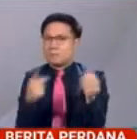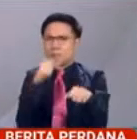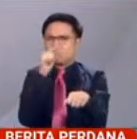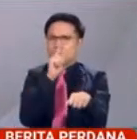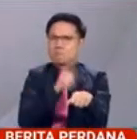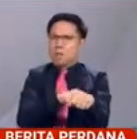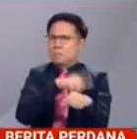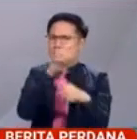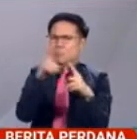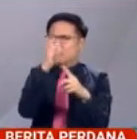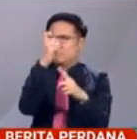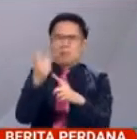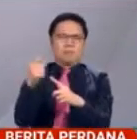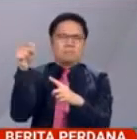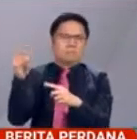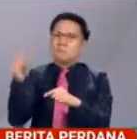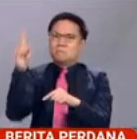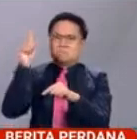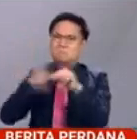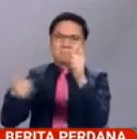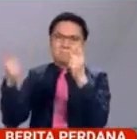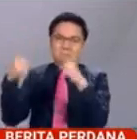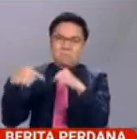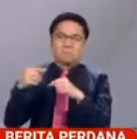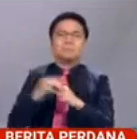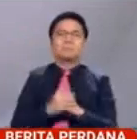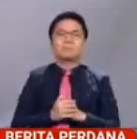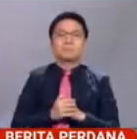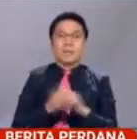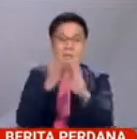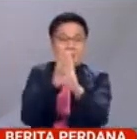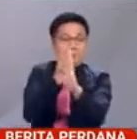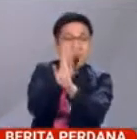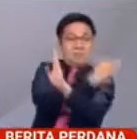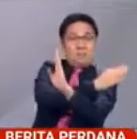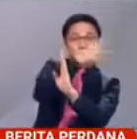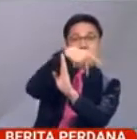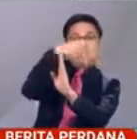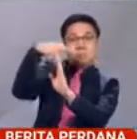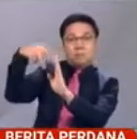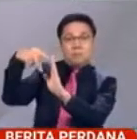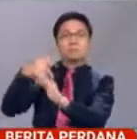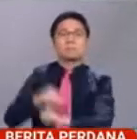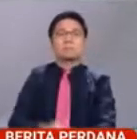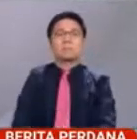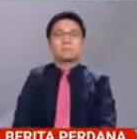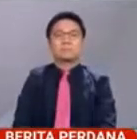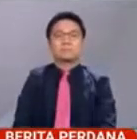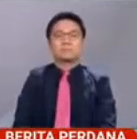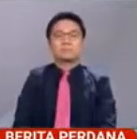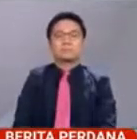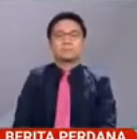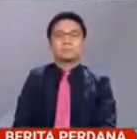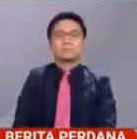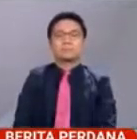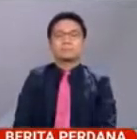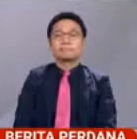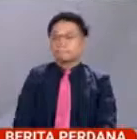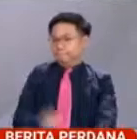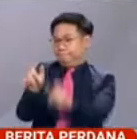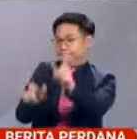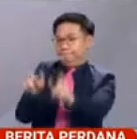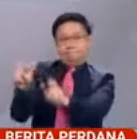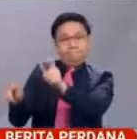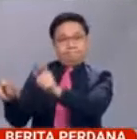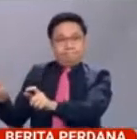pas lawatan sosial sebelum perintah kawalan pergerakan setiap migran dikenakan